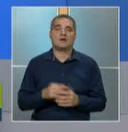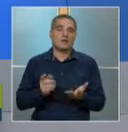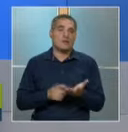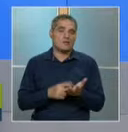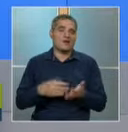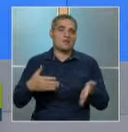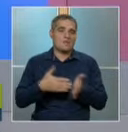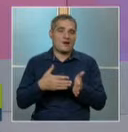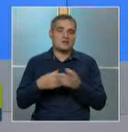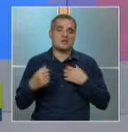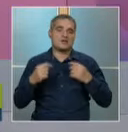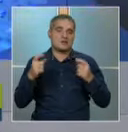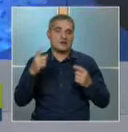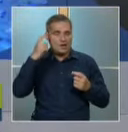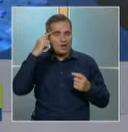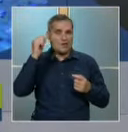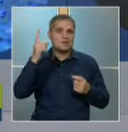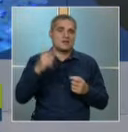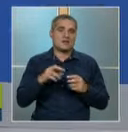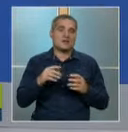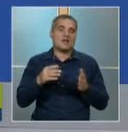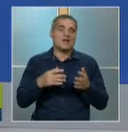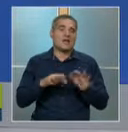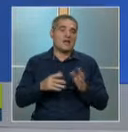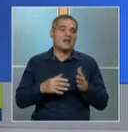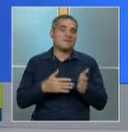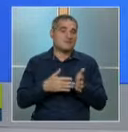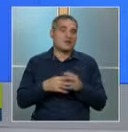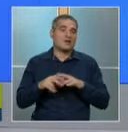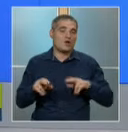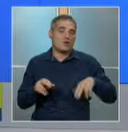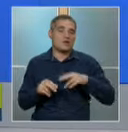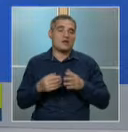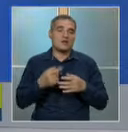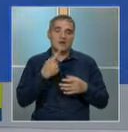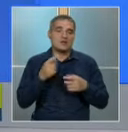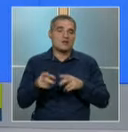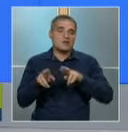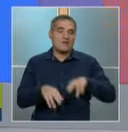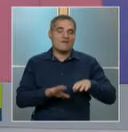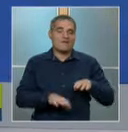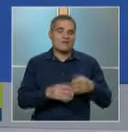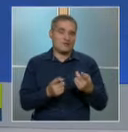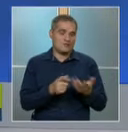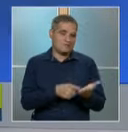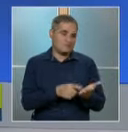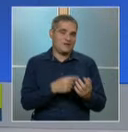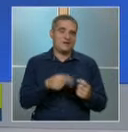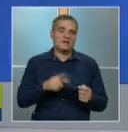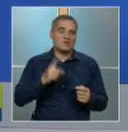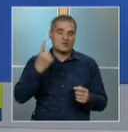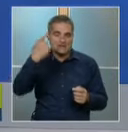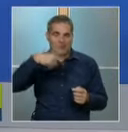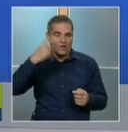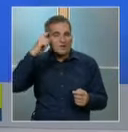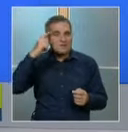технологиите смятам, че пречат на нашата концентрация. Или по-точно заради родителите, защото те са тези, които остават детето. Детето не може да мисли само за себе